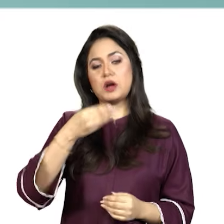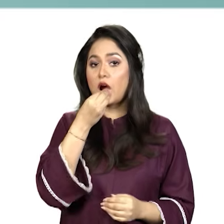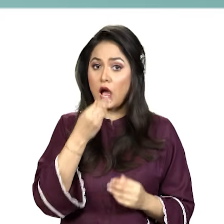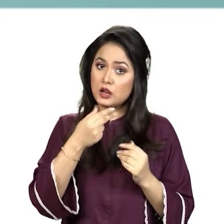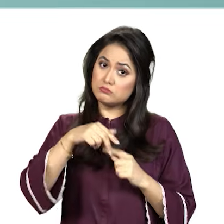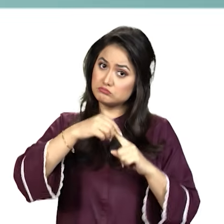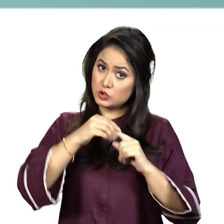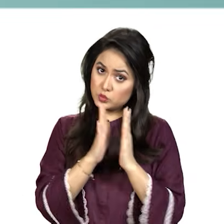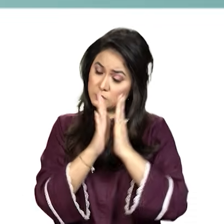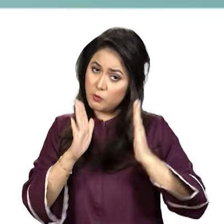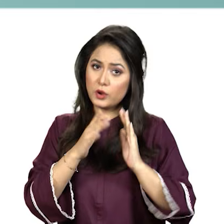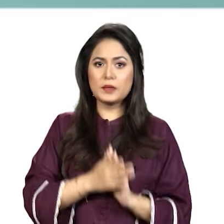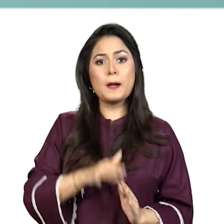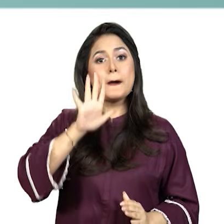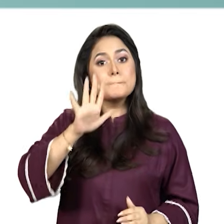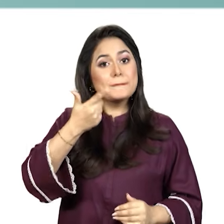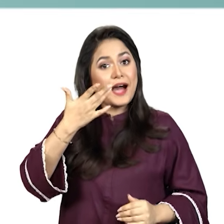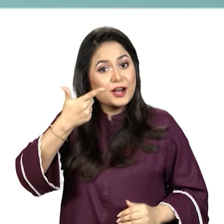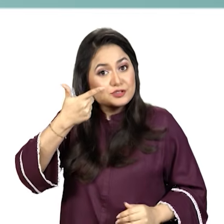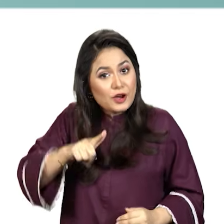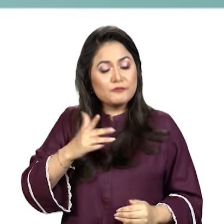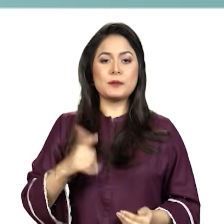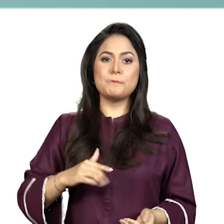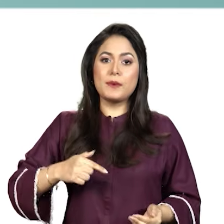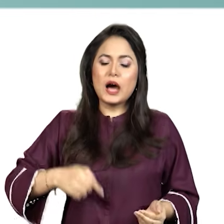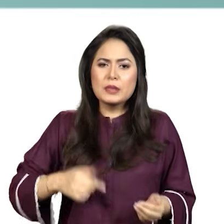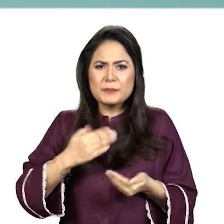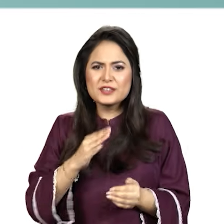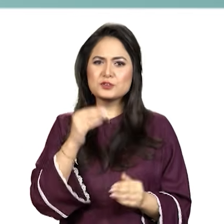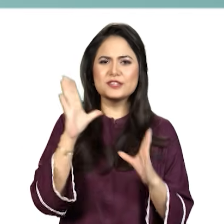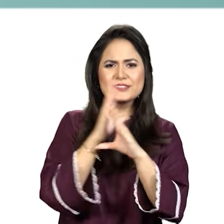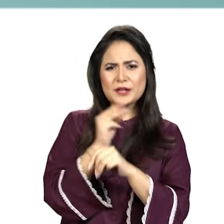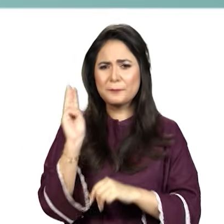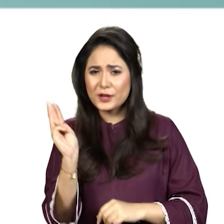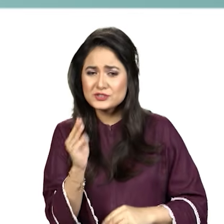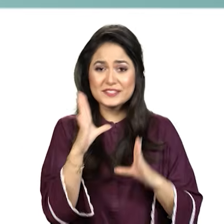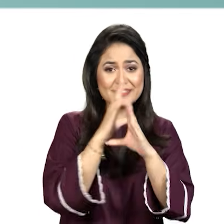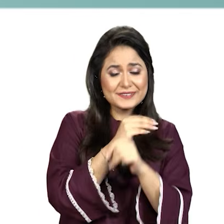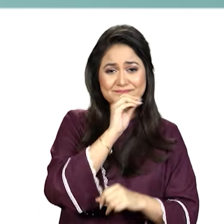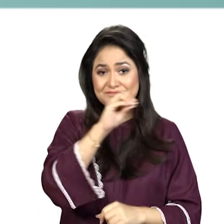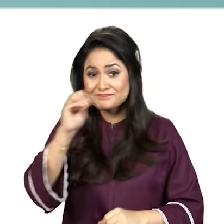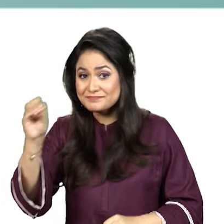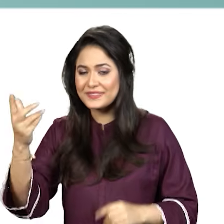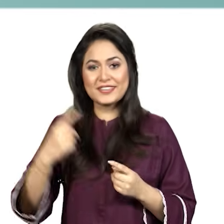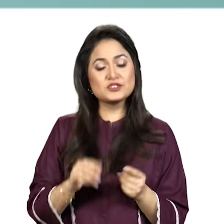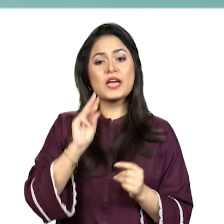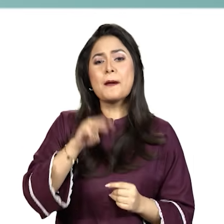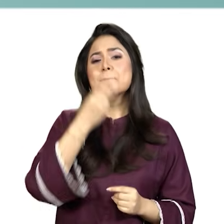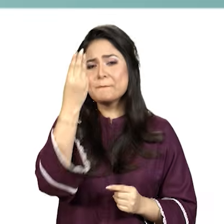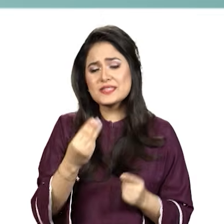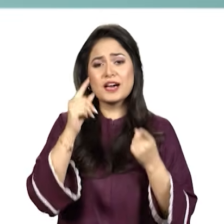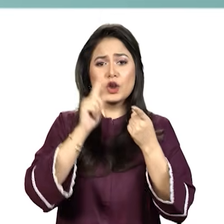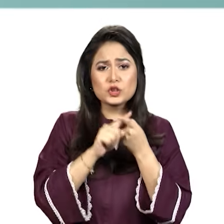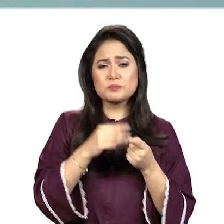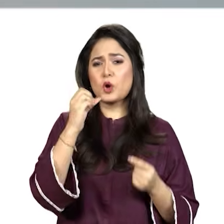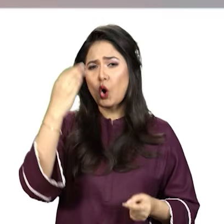बढ़ने लगती हैं। हमल के 5वें हफ्ते से ही प्लासेंटा एम्ब्रियो को उसकी नशोनुमा के लिए दरकार तमाम चीजें फराहम करता है।